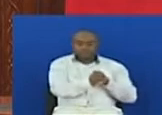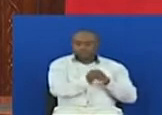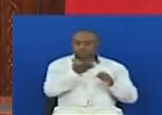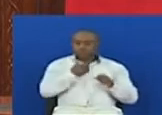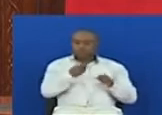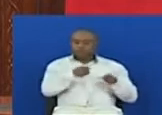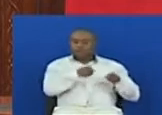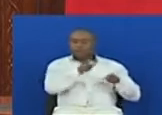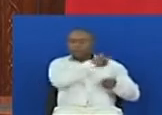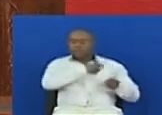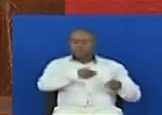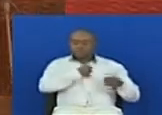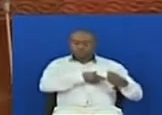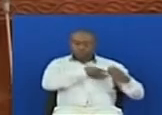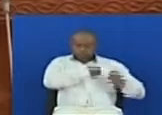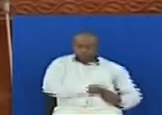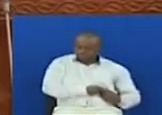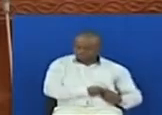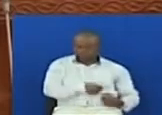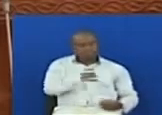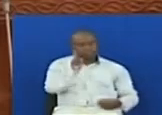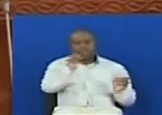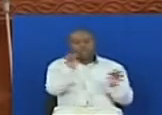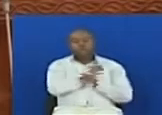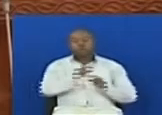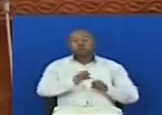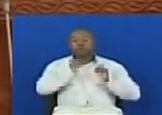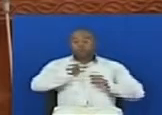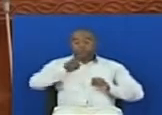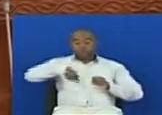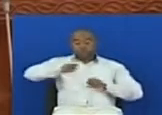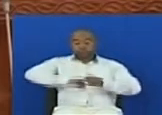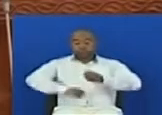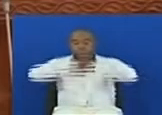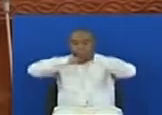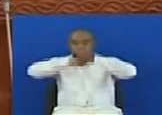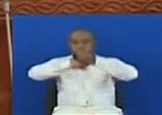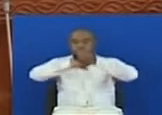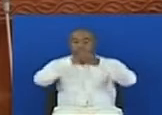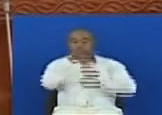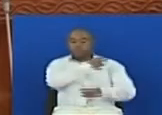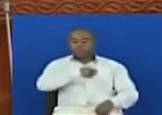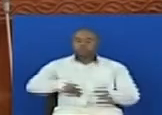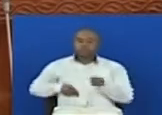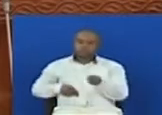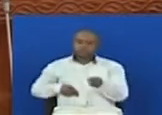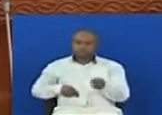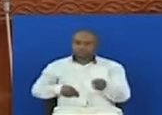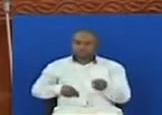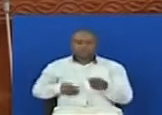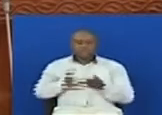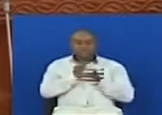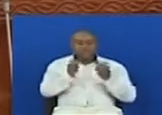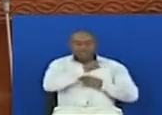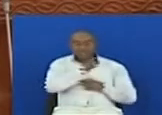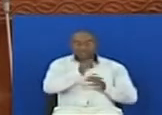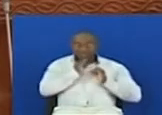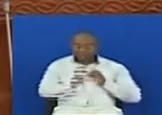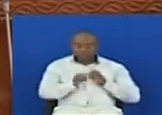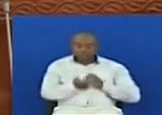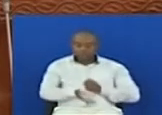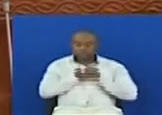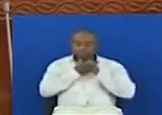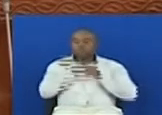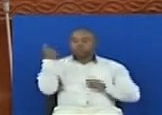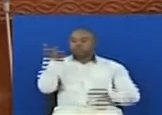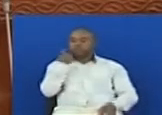tamaa. Haiwezekani, ni lazima tumuunge mkono na tupambane na wale ambao hawataki kuisaidia nchi hii,